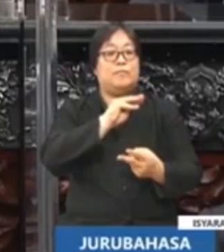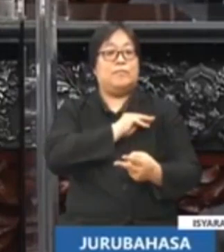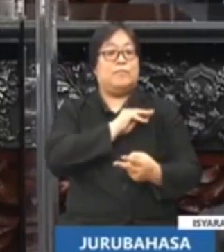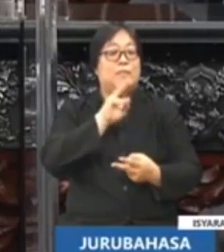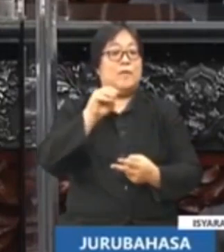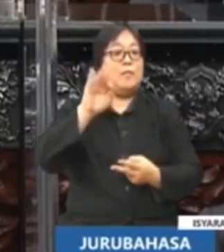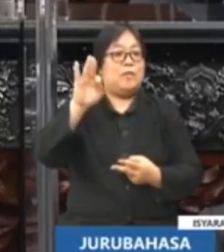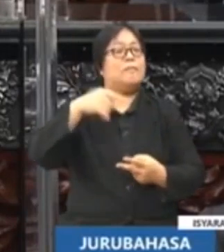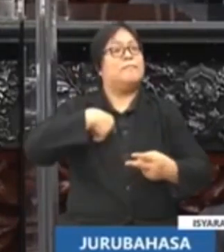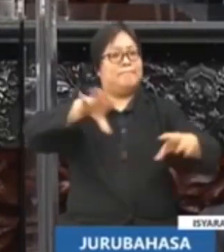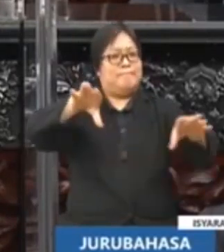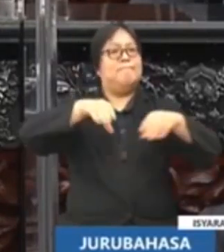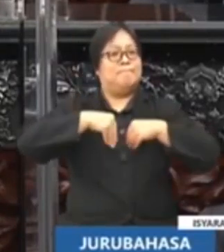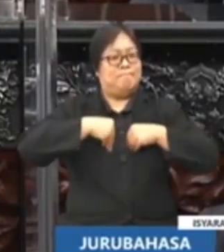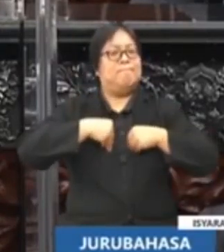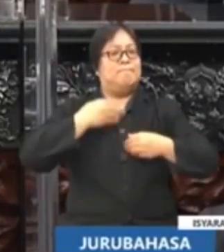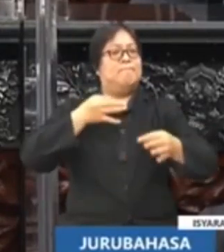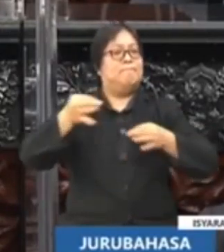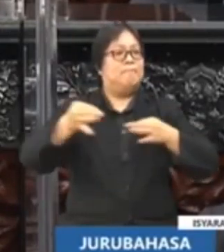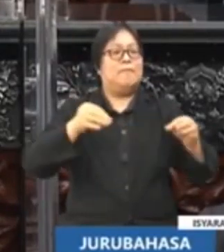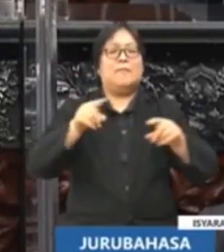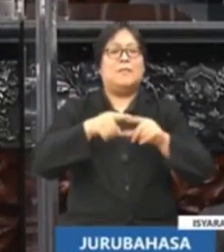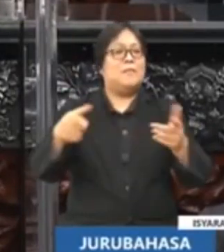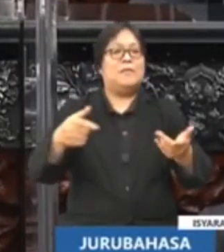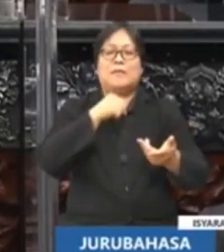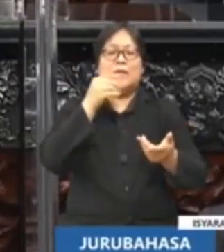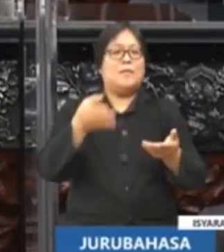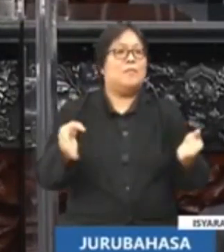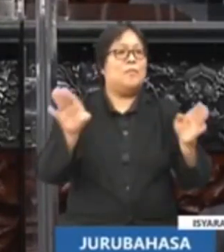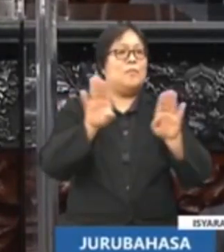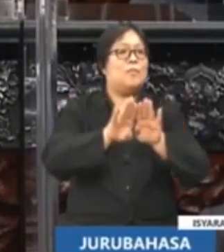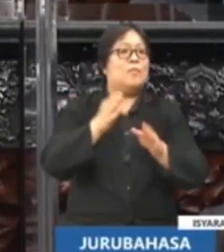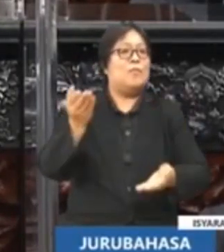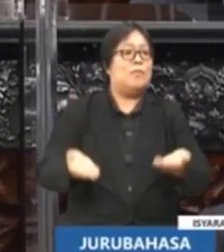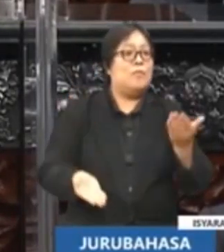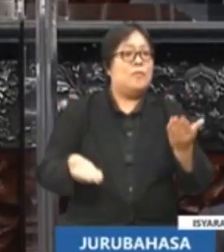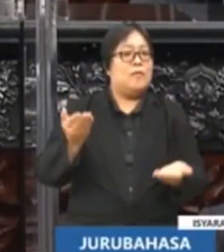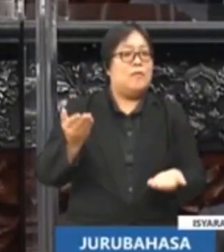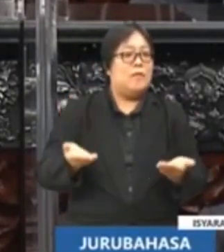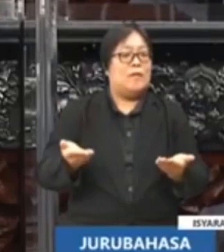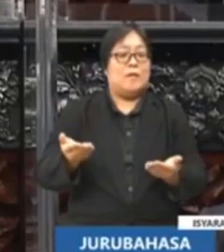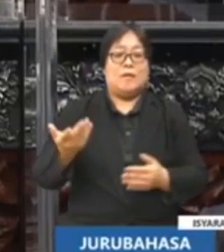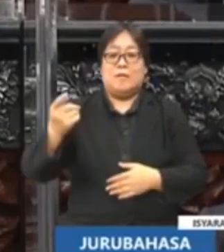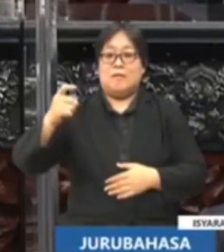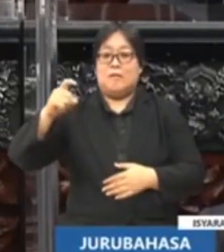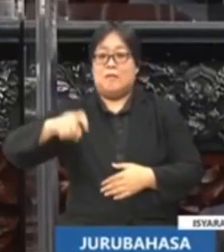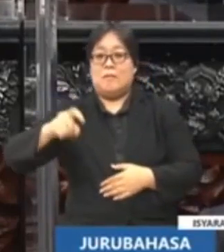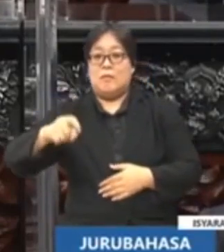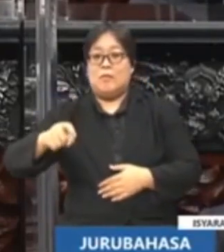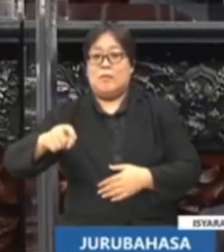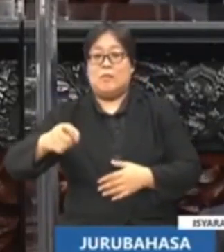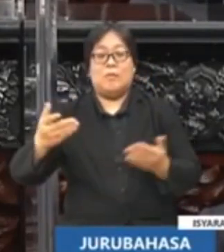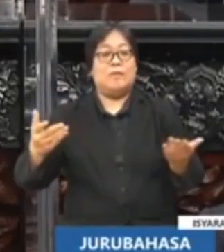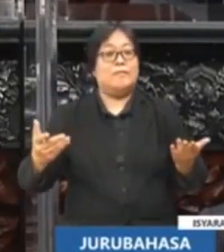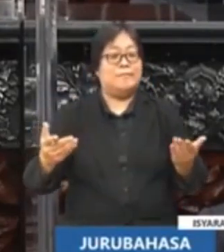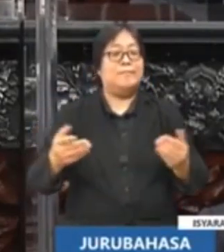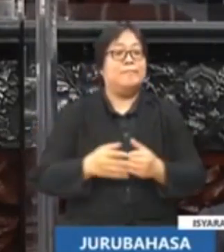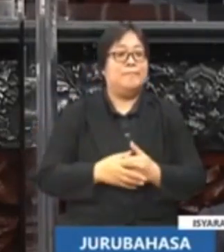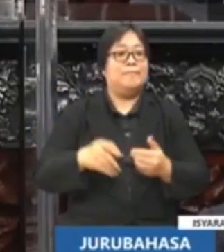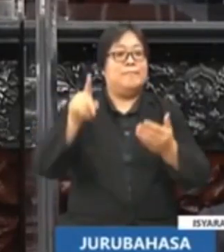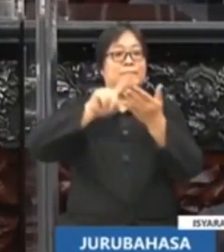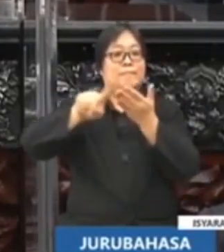Keuangan kita terima baik penjelasan tetapi itu tidak menutup kemungkinan dan keperluan mengadakan